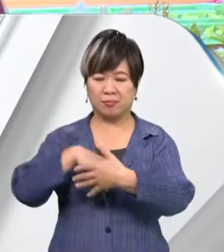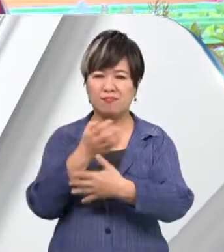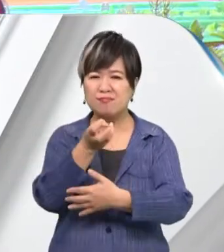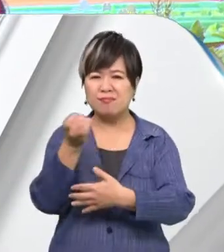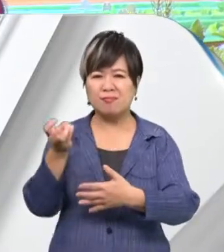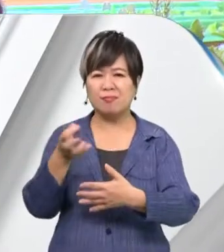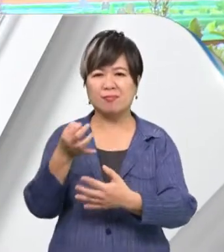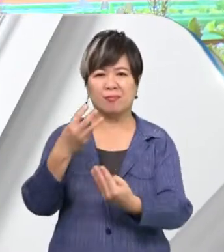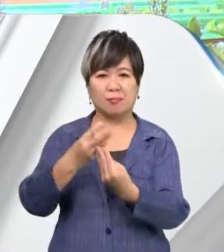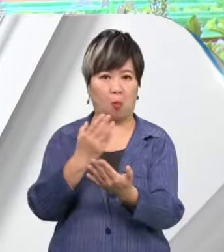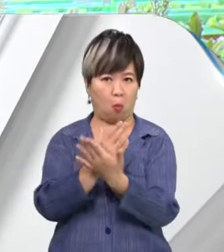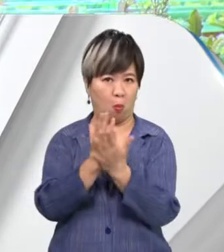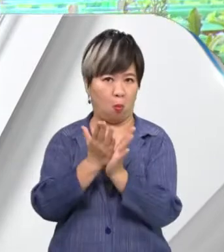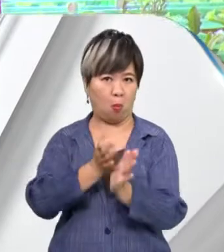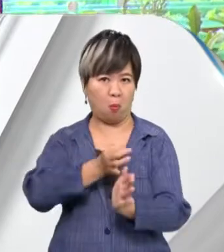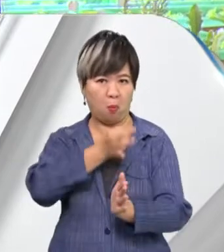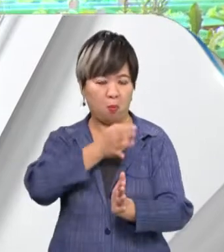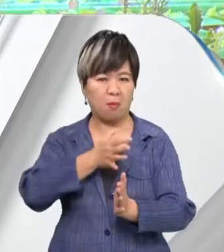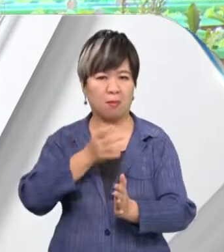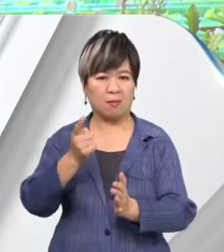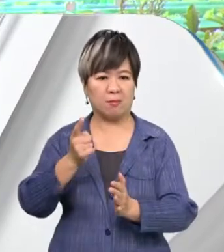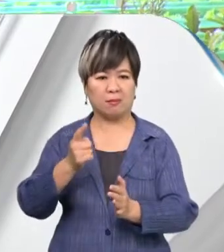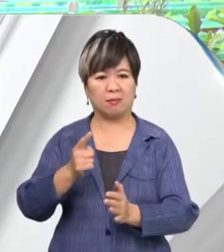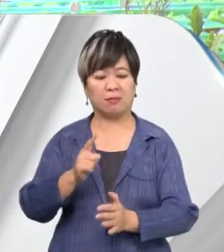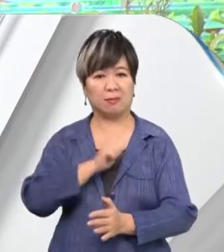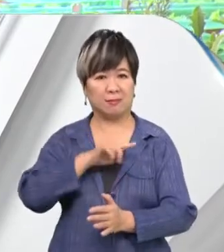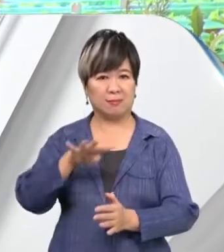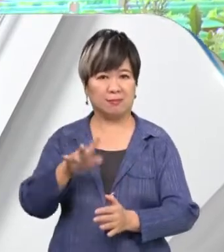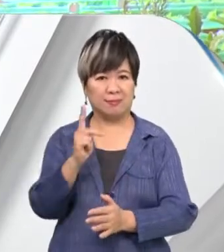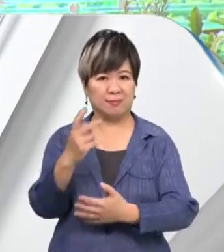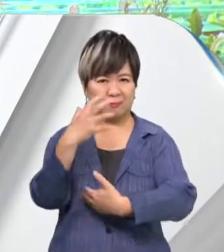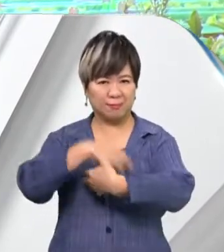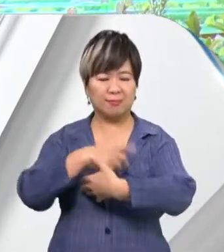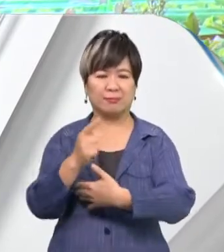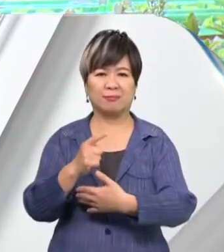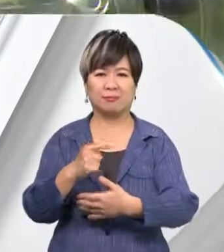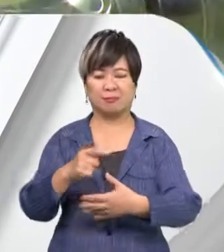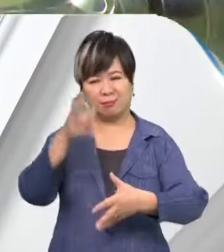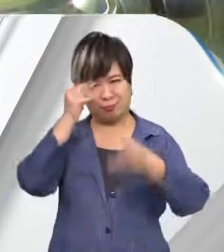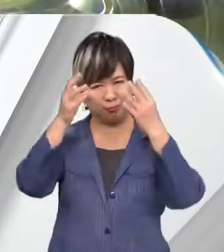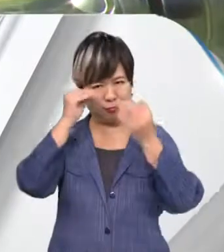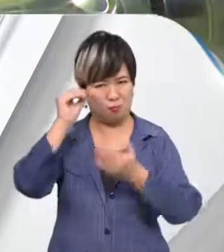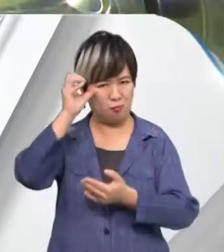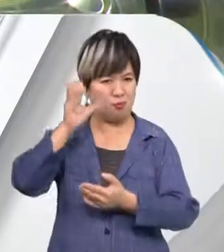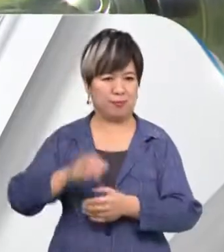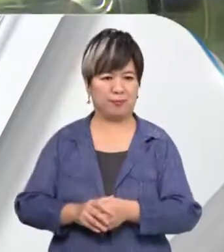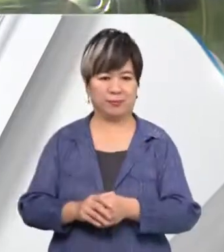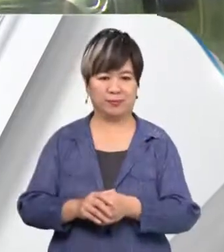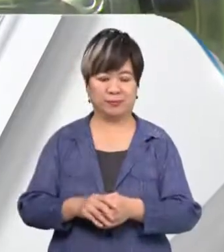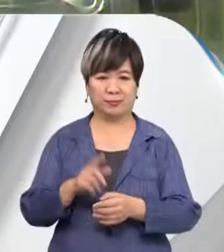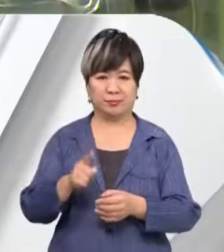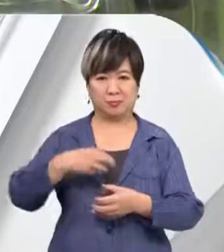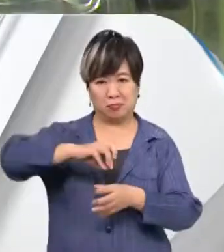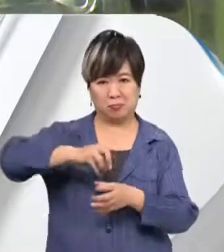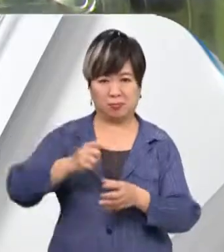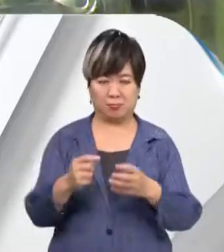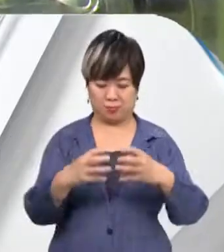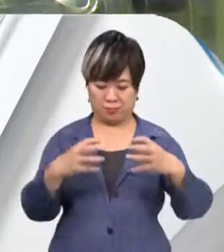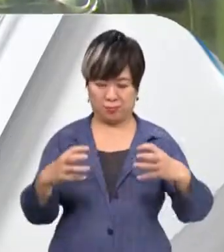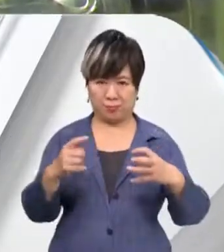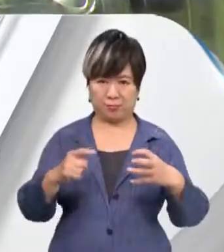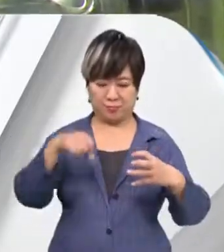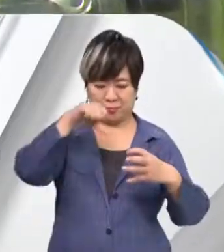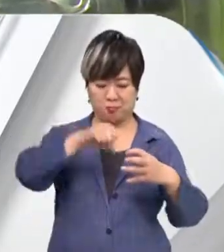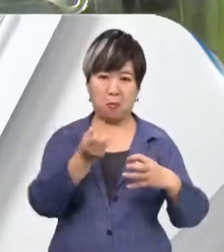量元素等等的概念，所以它包含了整个自然，我们自然科的很多的教材在里面。 用石膏硬的做盘的，墙材做中